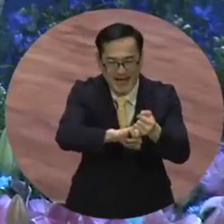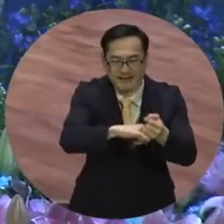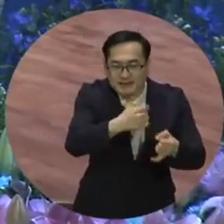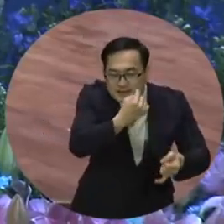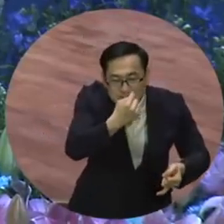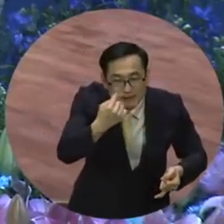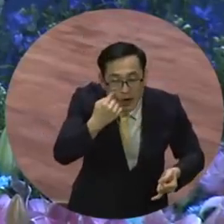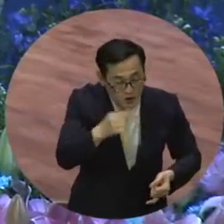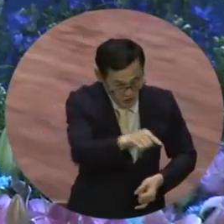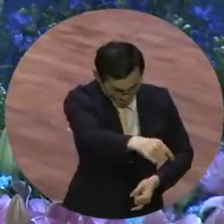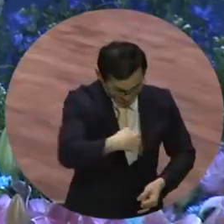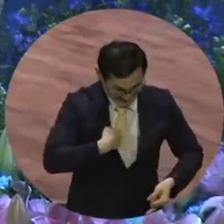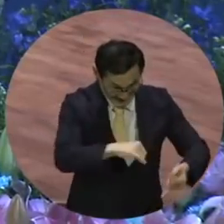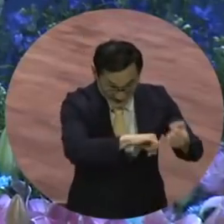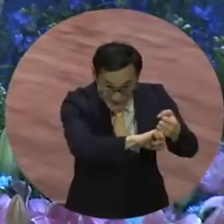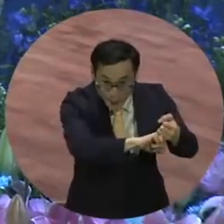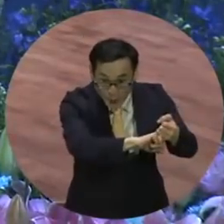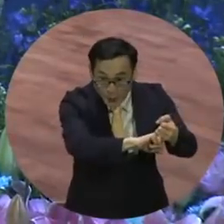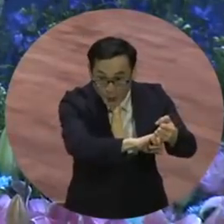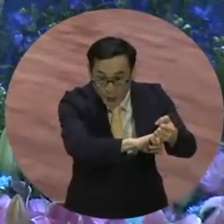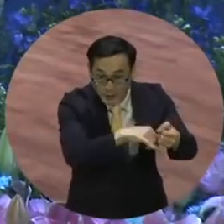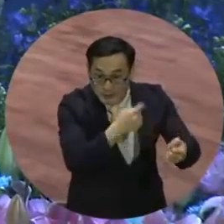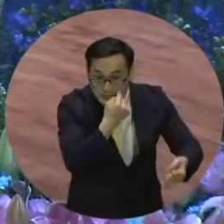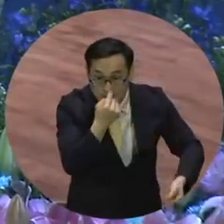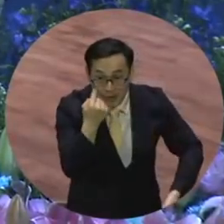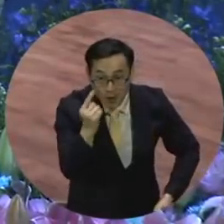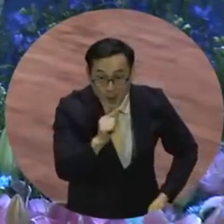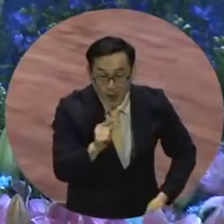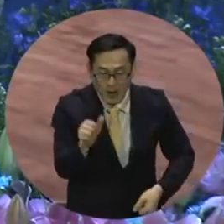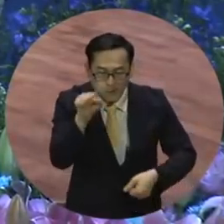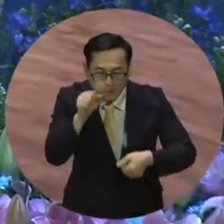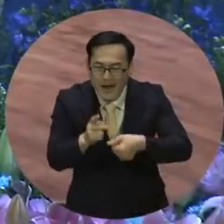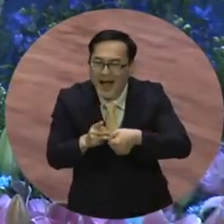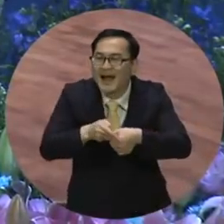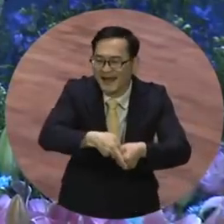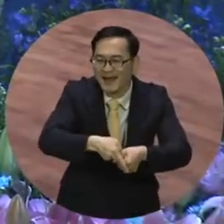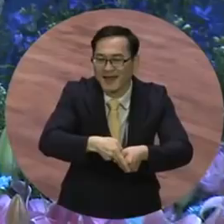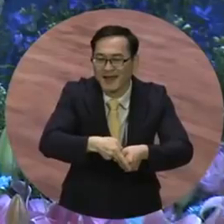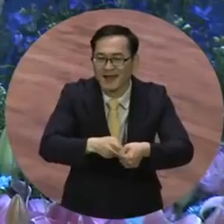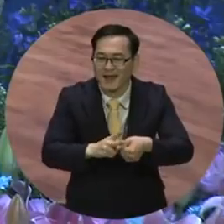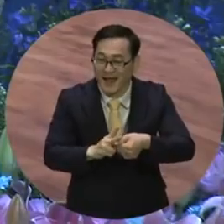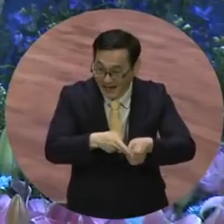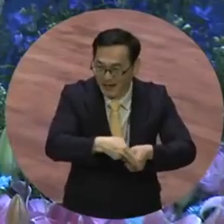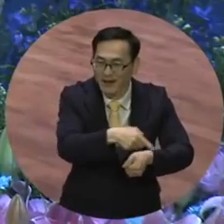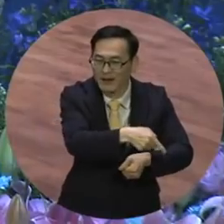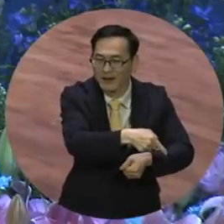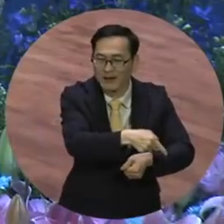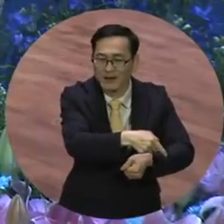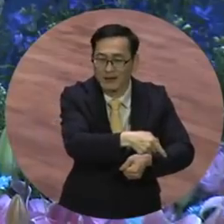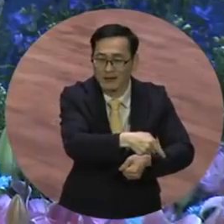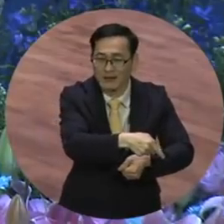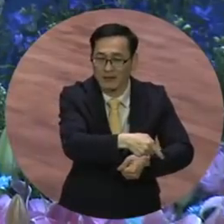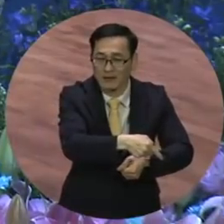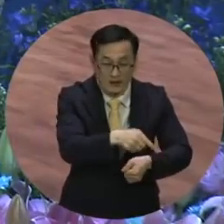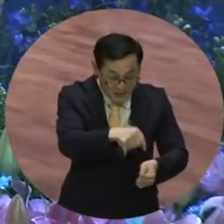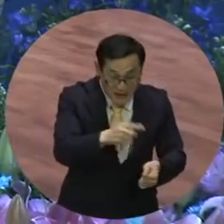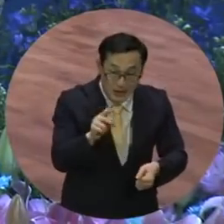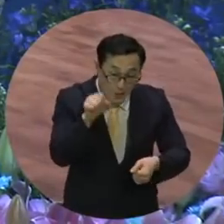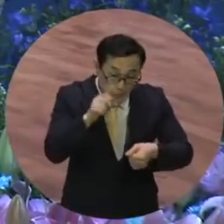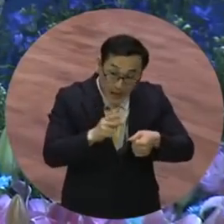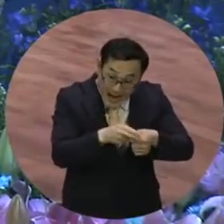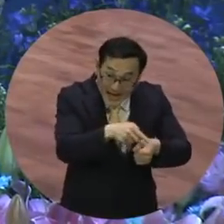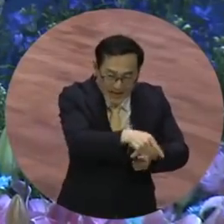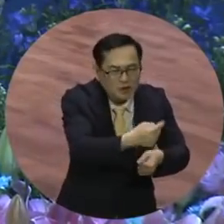나와의 약속이다. 약속의 징표로 할례를 그렇게 행하셨지. 그것을 구원의